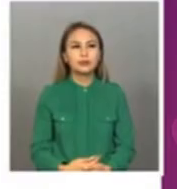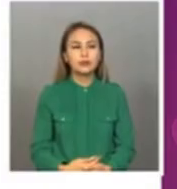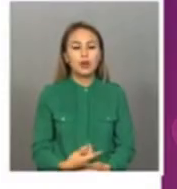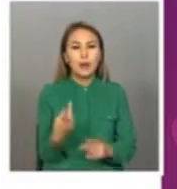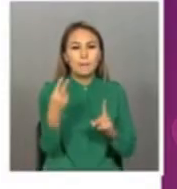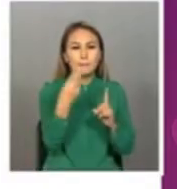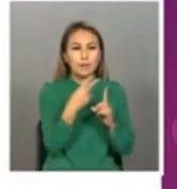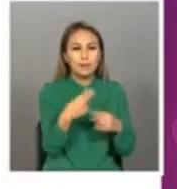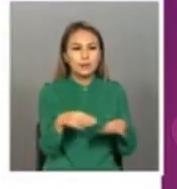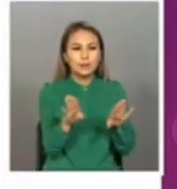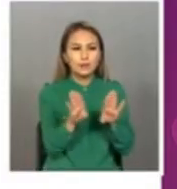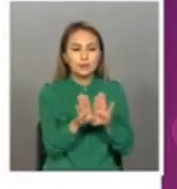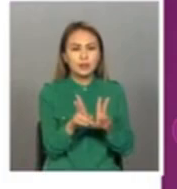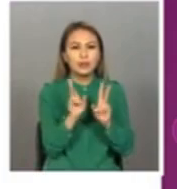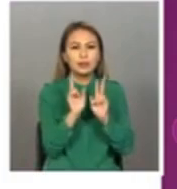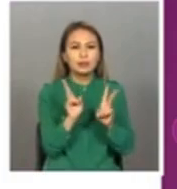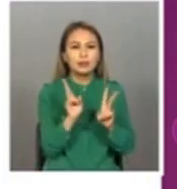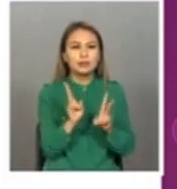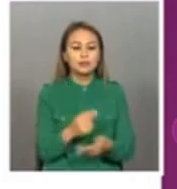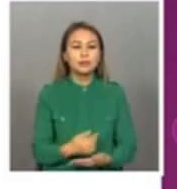кім?